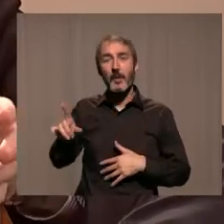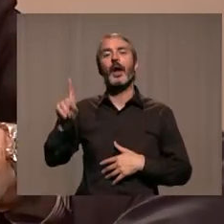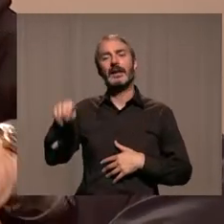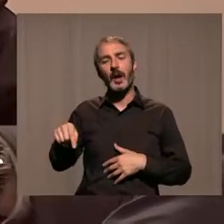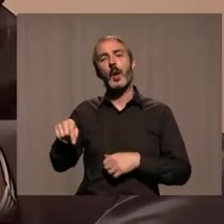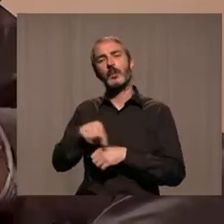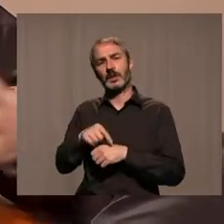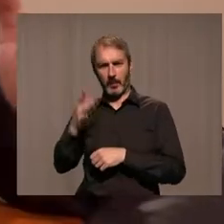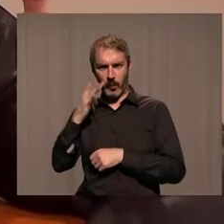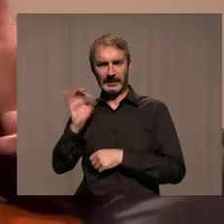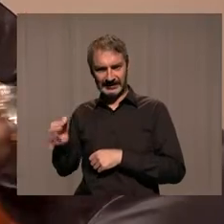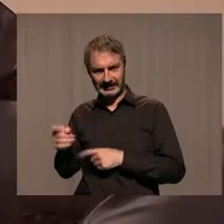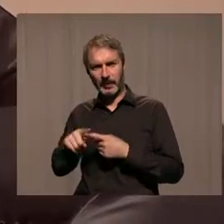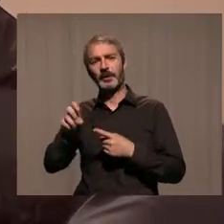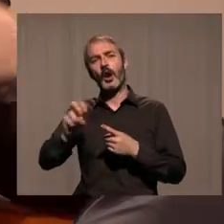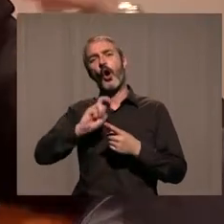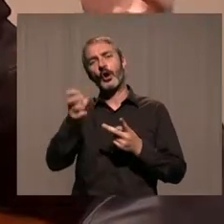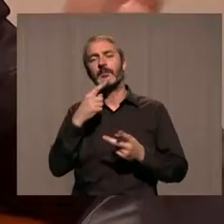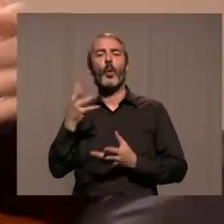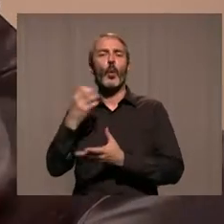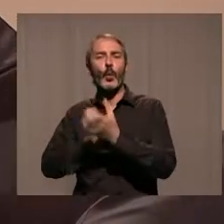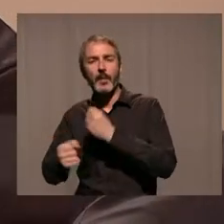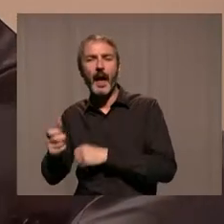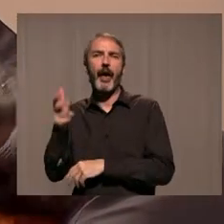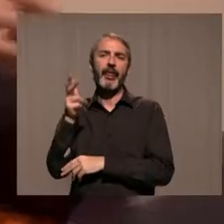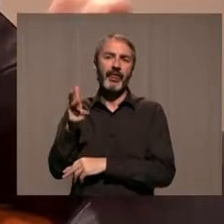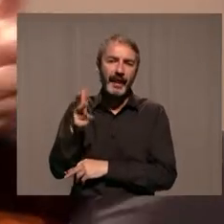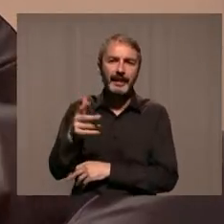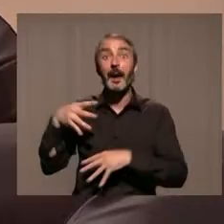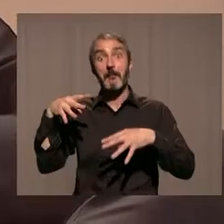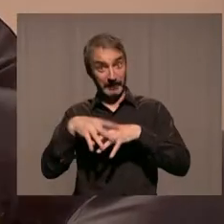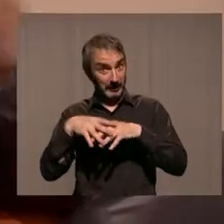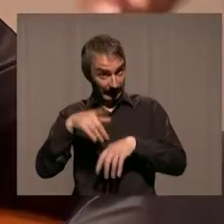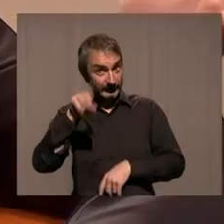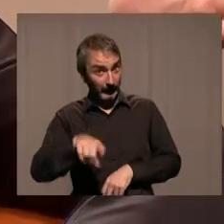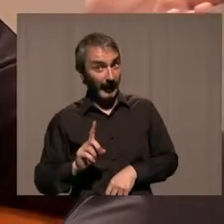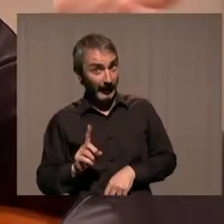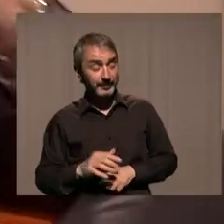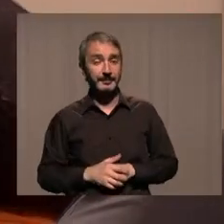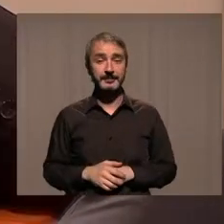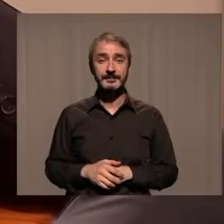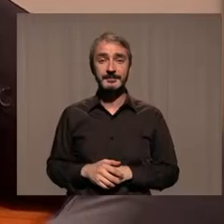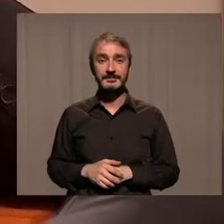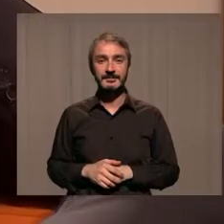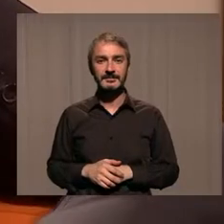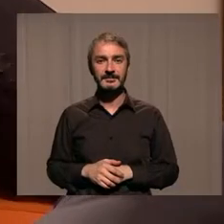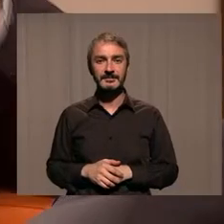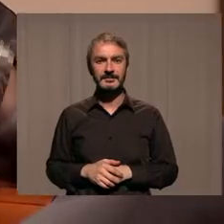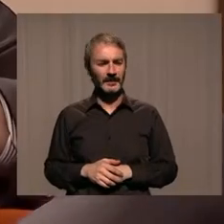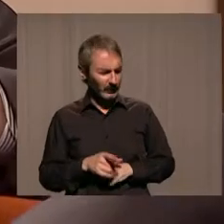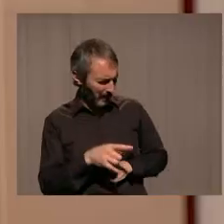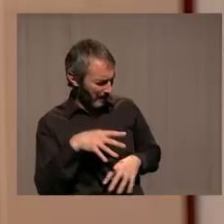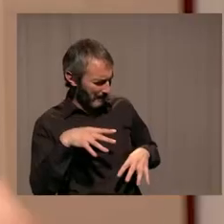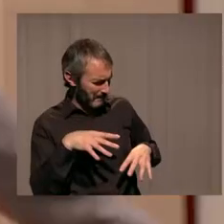pura, evidentment, però toquem altres àmbits, no? Com l'economia, el dret, matemàtiques també, i bueno... Rius, quan has dit